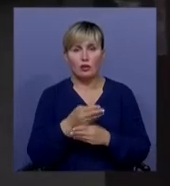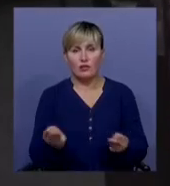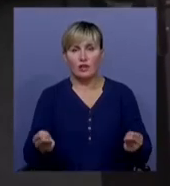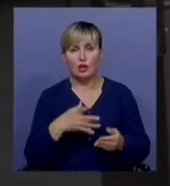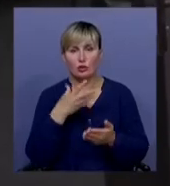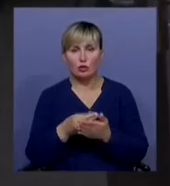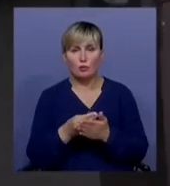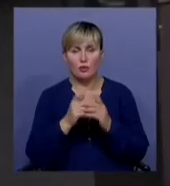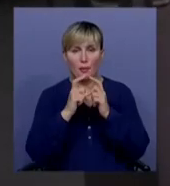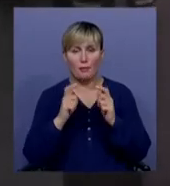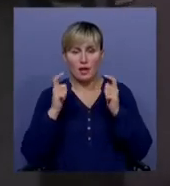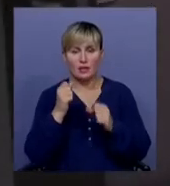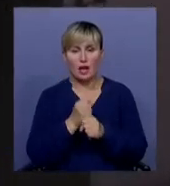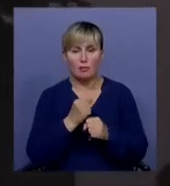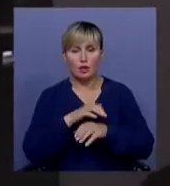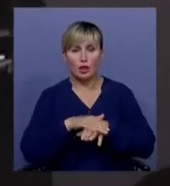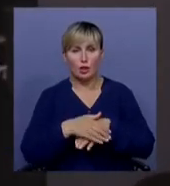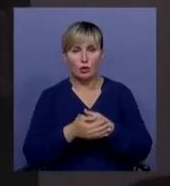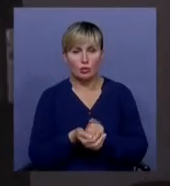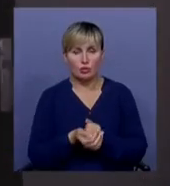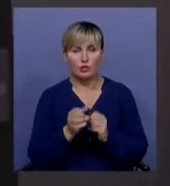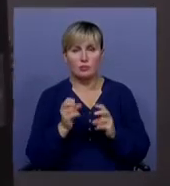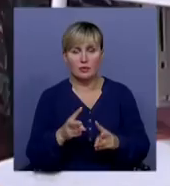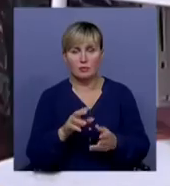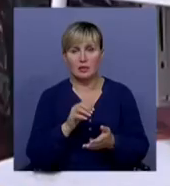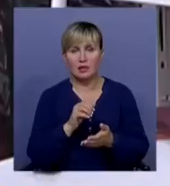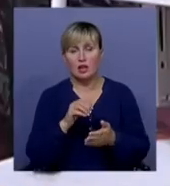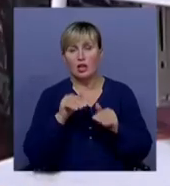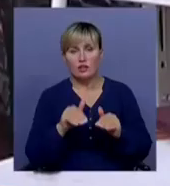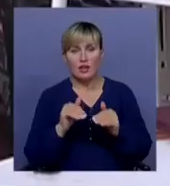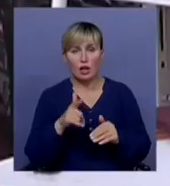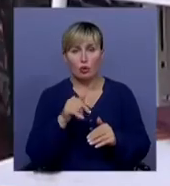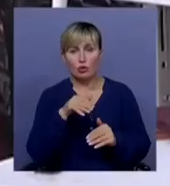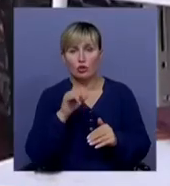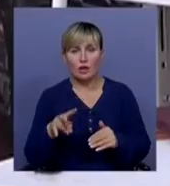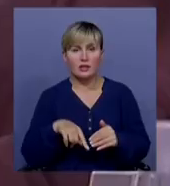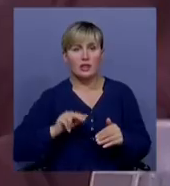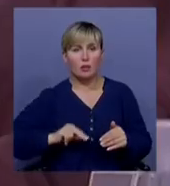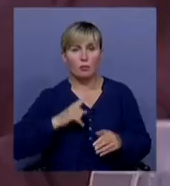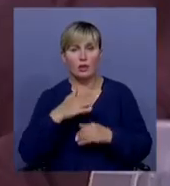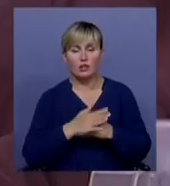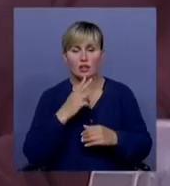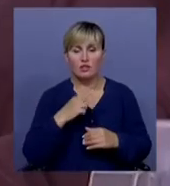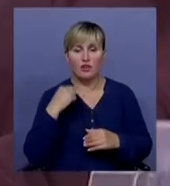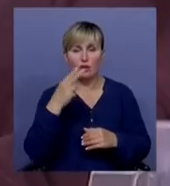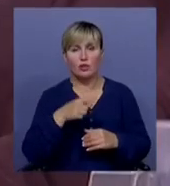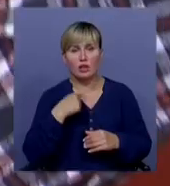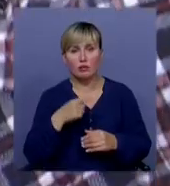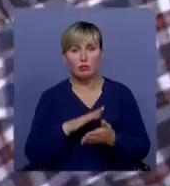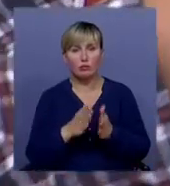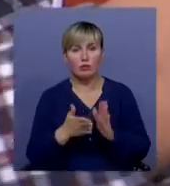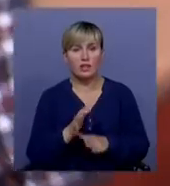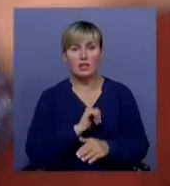собственные фирменные маски и обработали руки дезинфицирующим средством. Швея Назгуль Джумахаджаева здесь работает почти 2 года. Говорит, что в